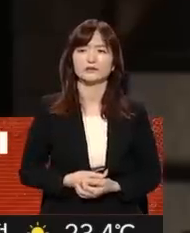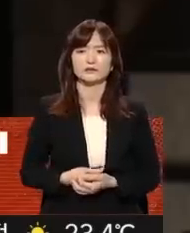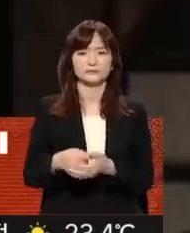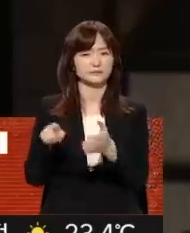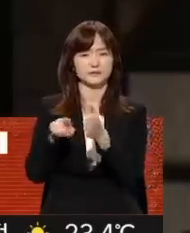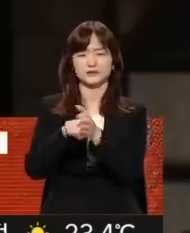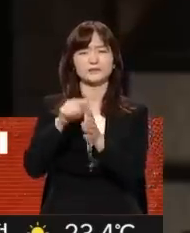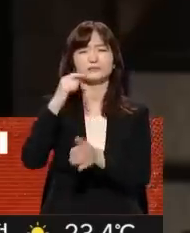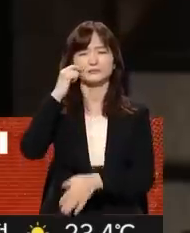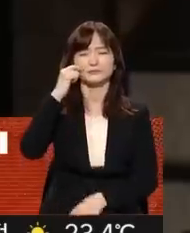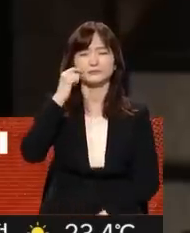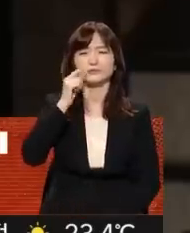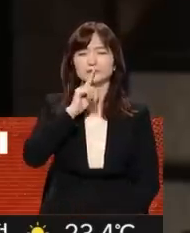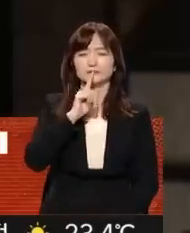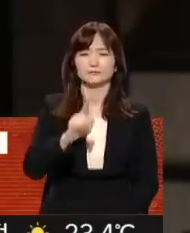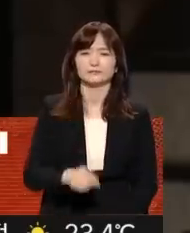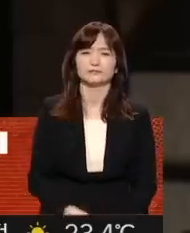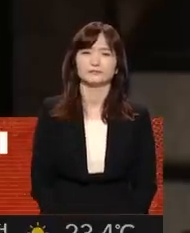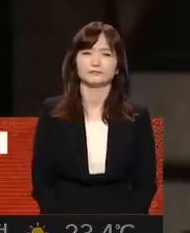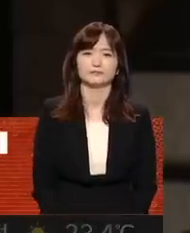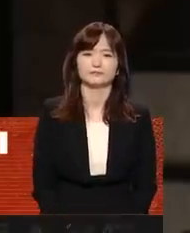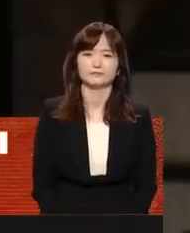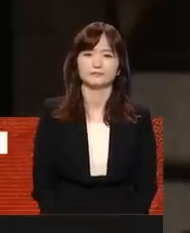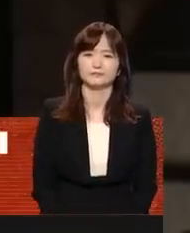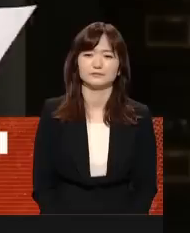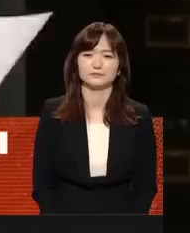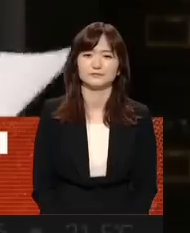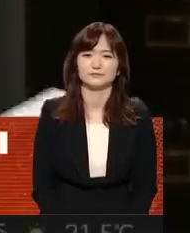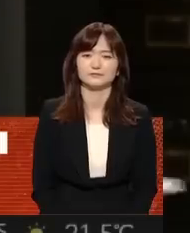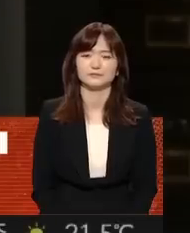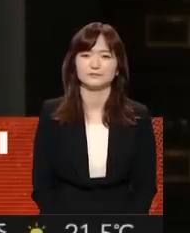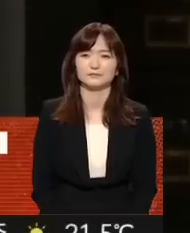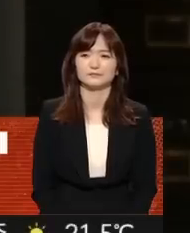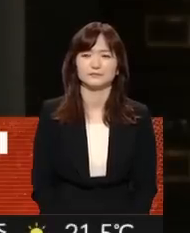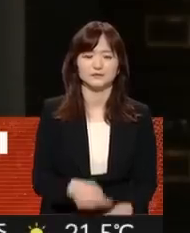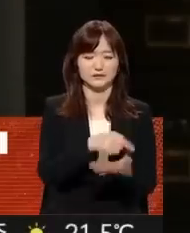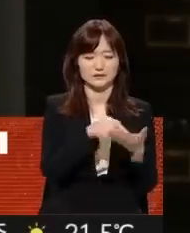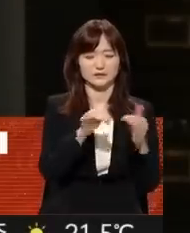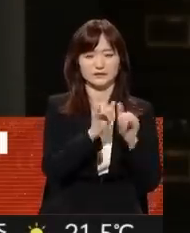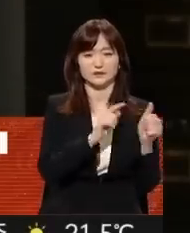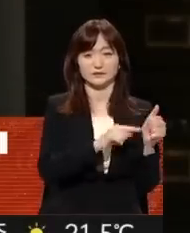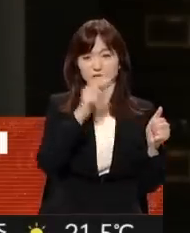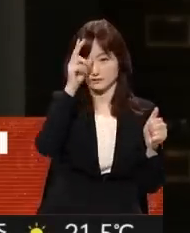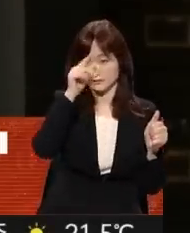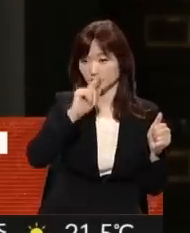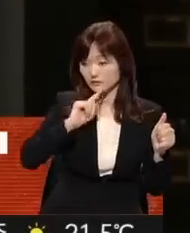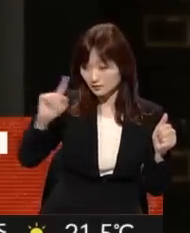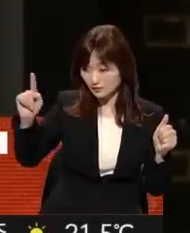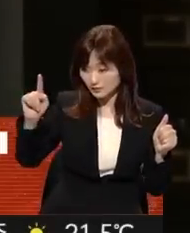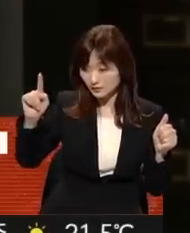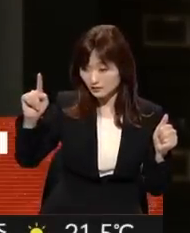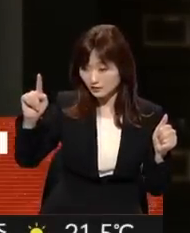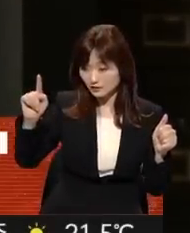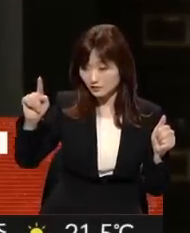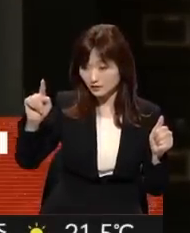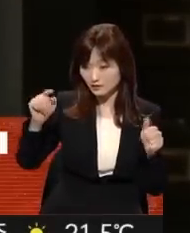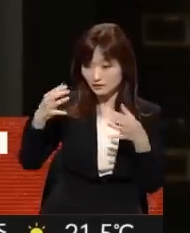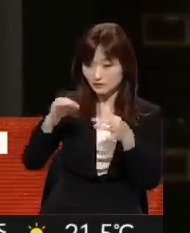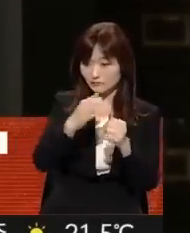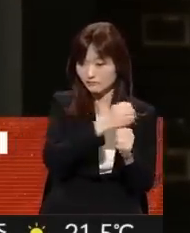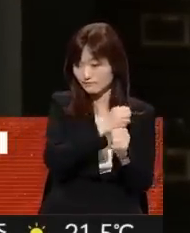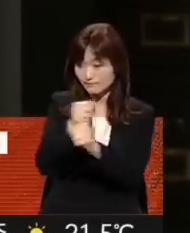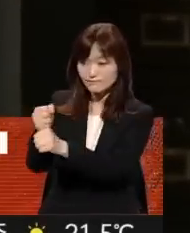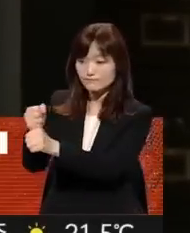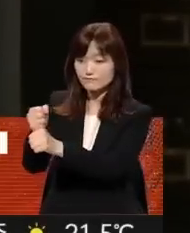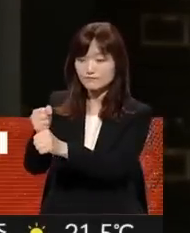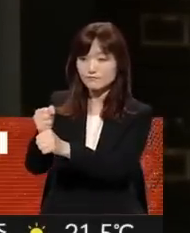매우 떨어지는 말이라는 말씀 드리겠습니다. 그런데 아무튼 뭐 피해자들은 경찰에 분명 신고를 했는데 가긴 갔는데